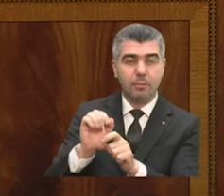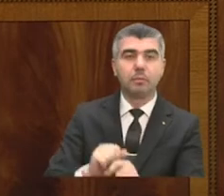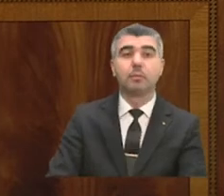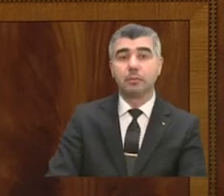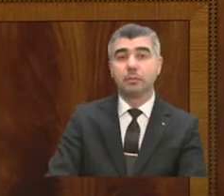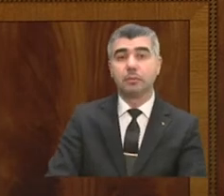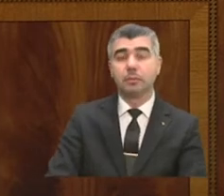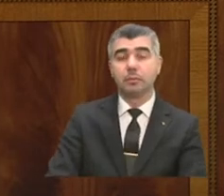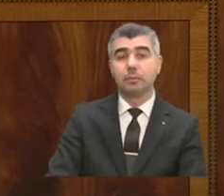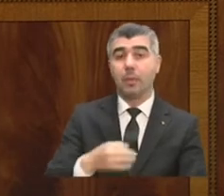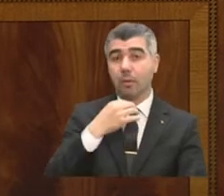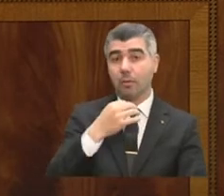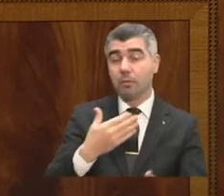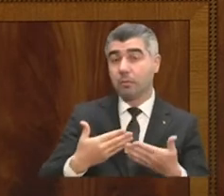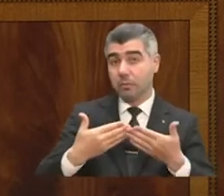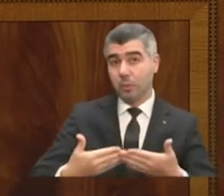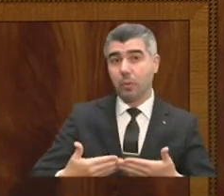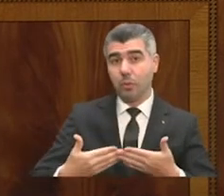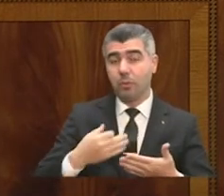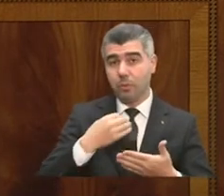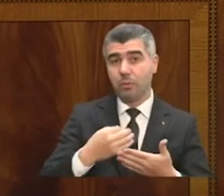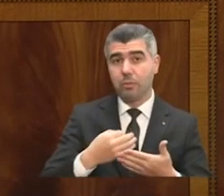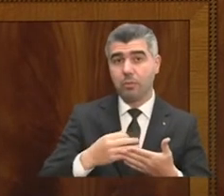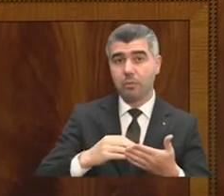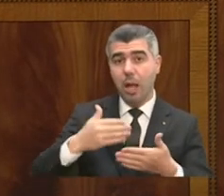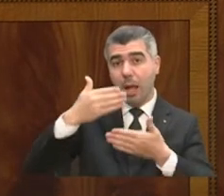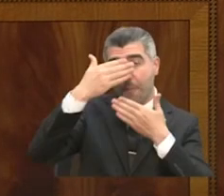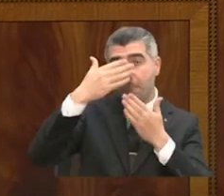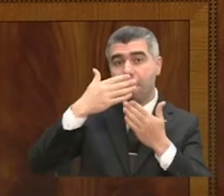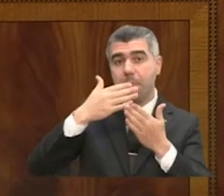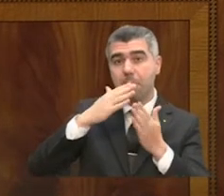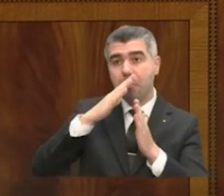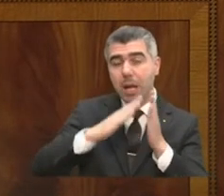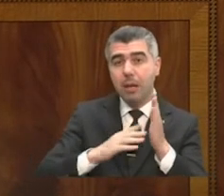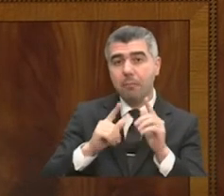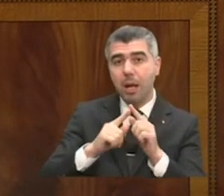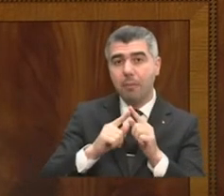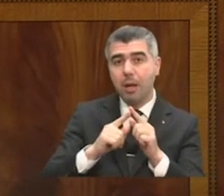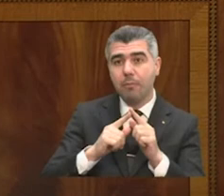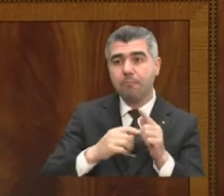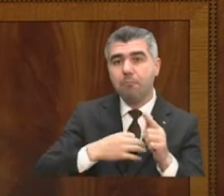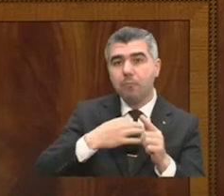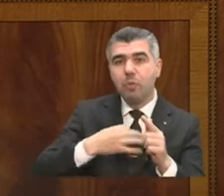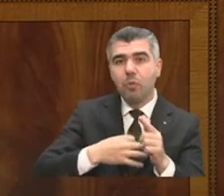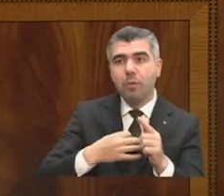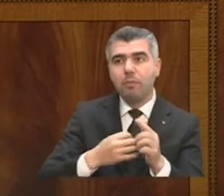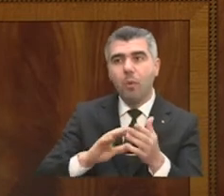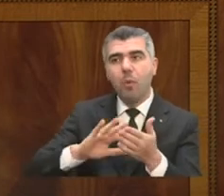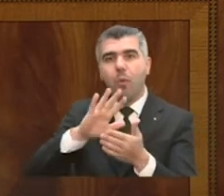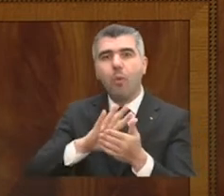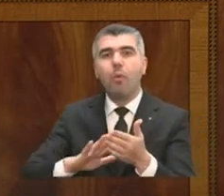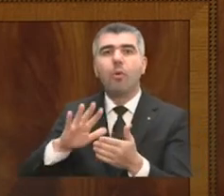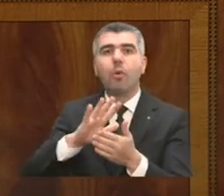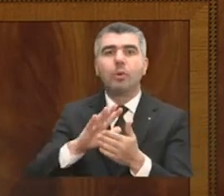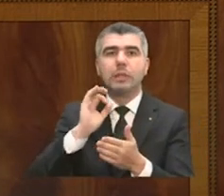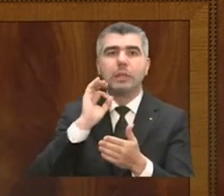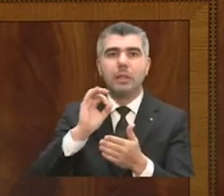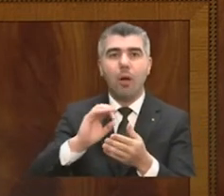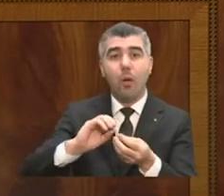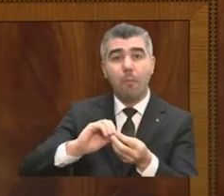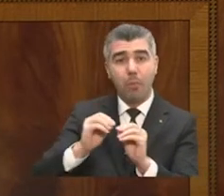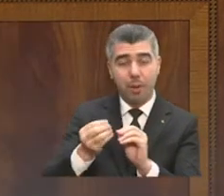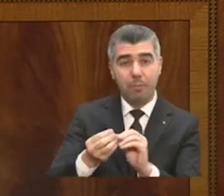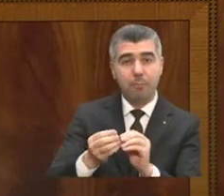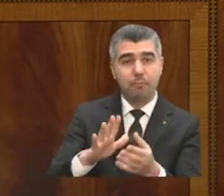des intérêts? Donc, le Maroc est-il devenu un problème